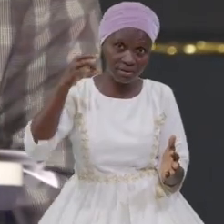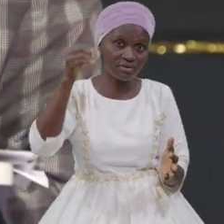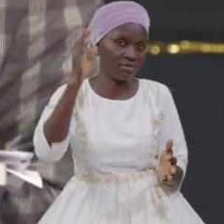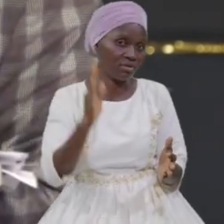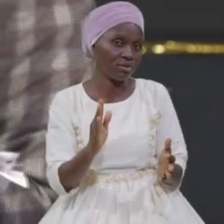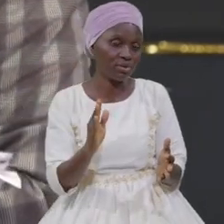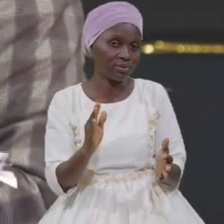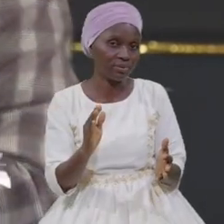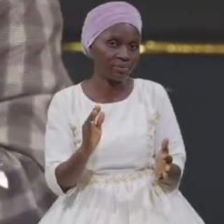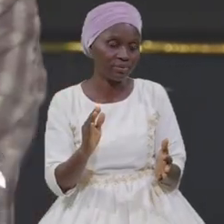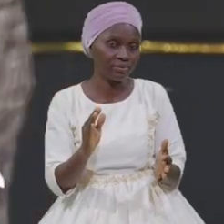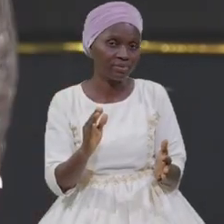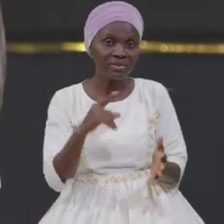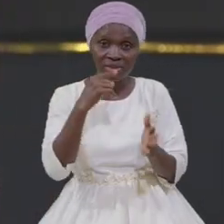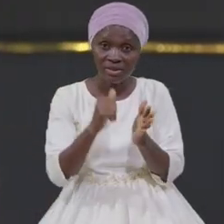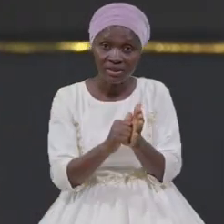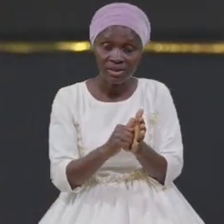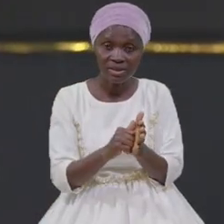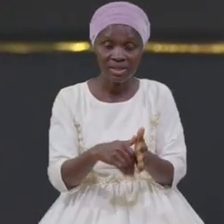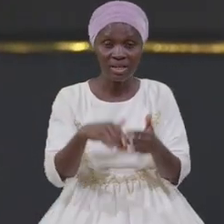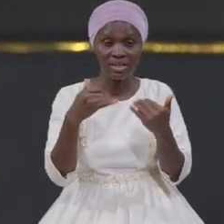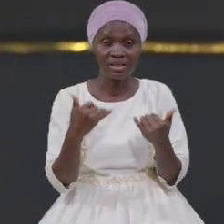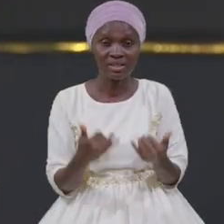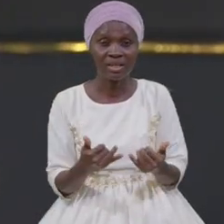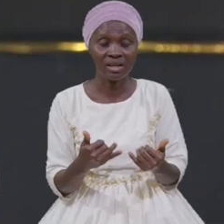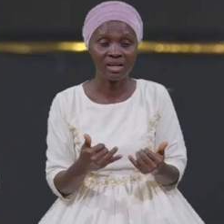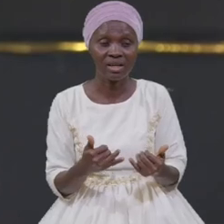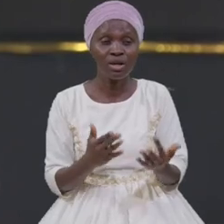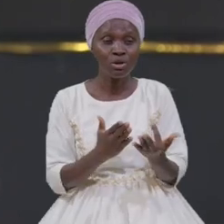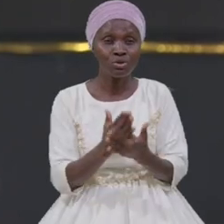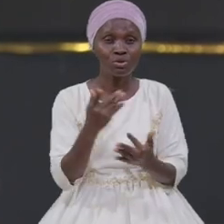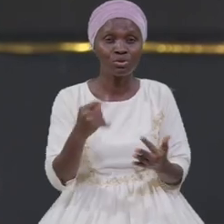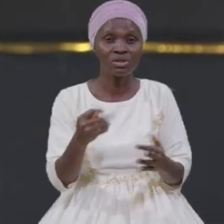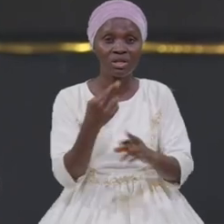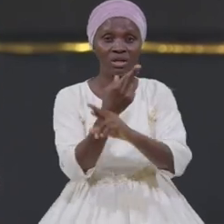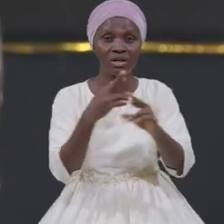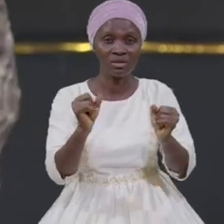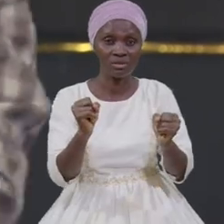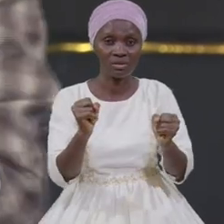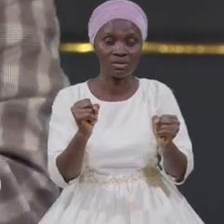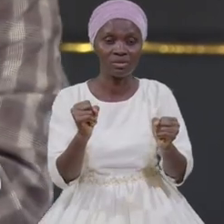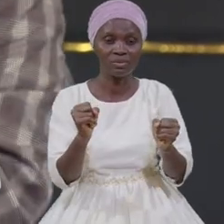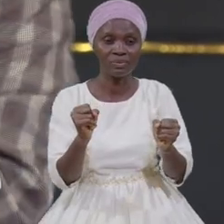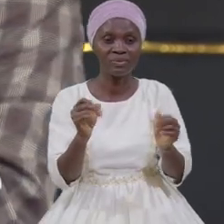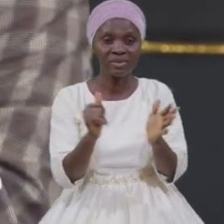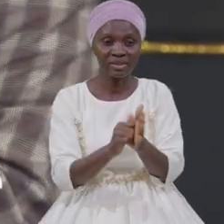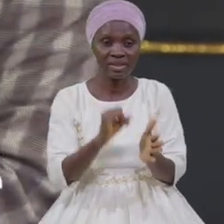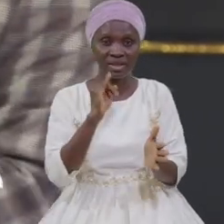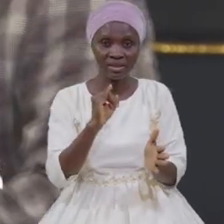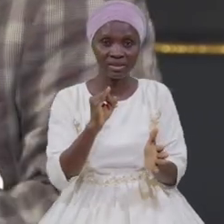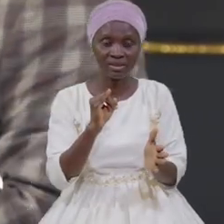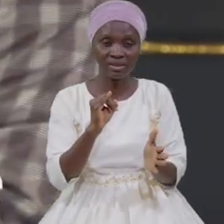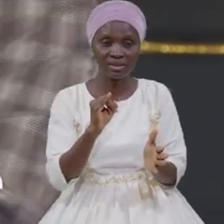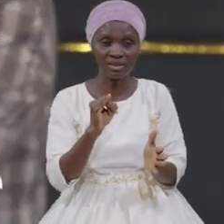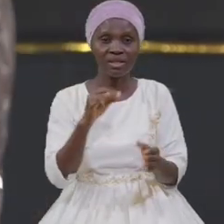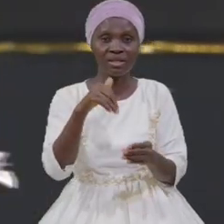par le moyen de la rédemption qui est en